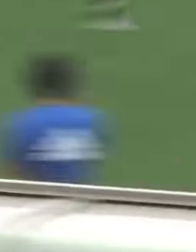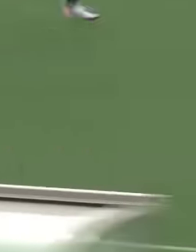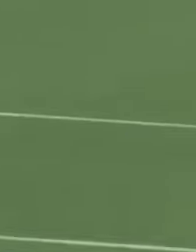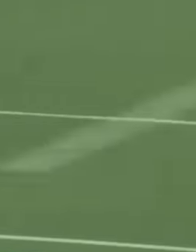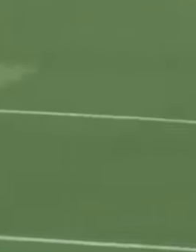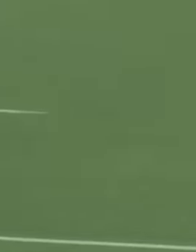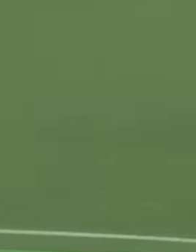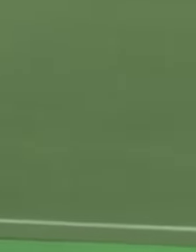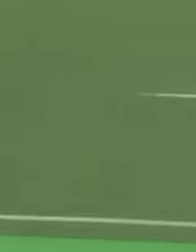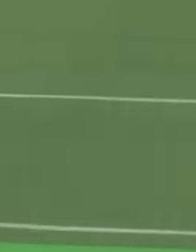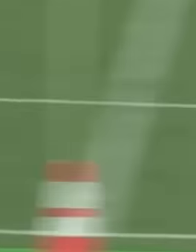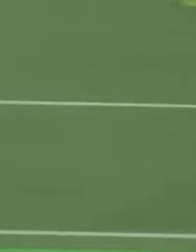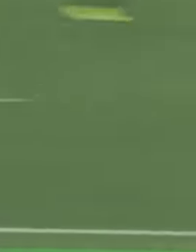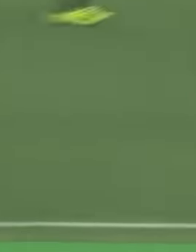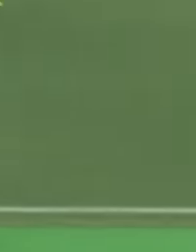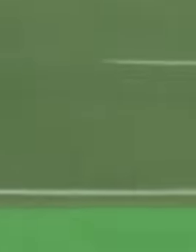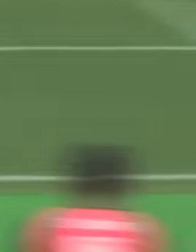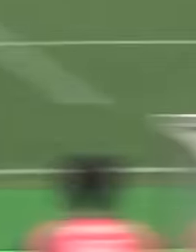お